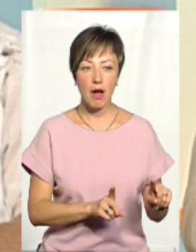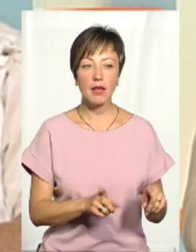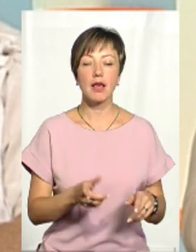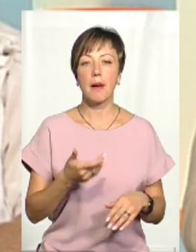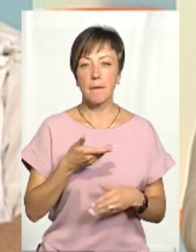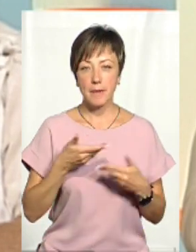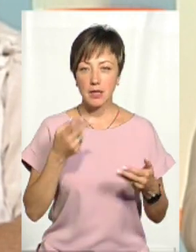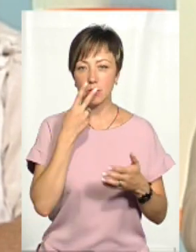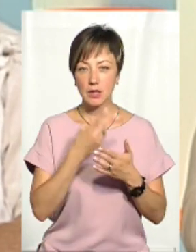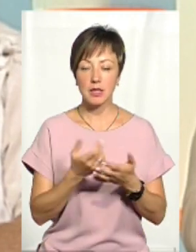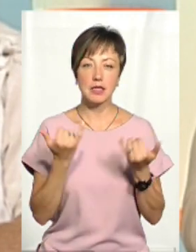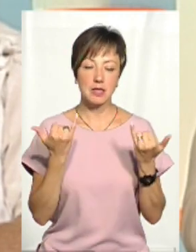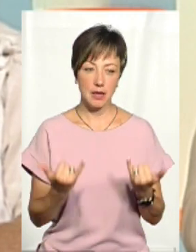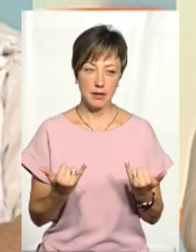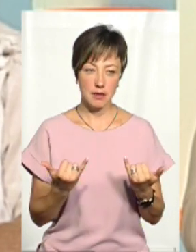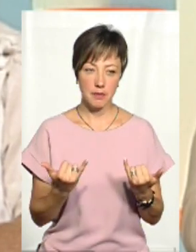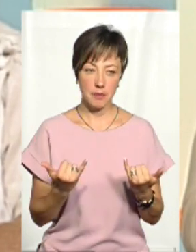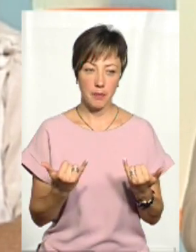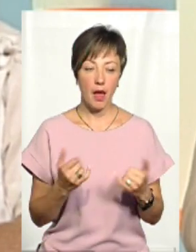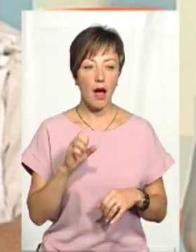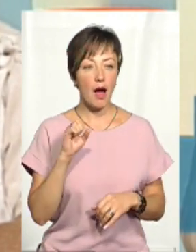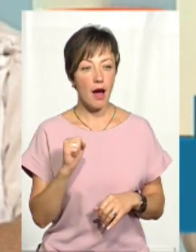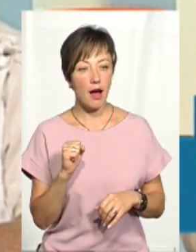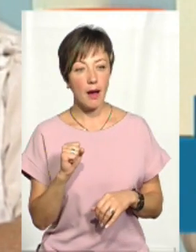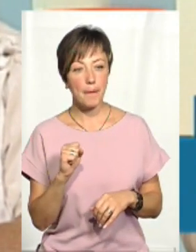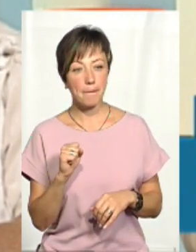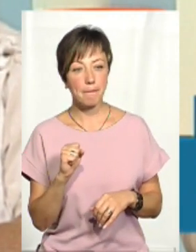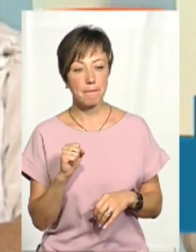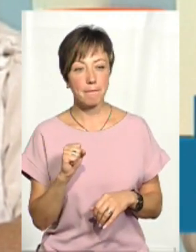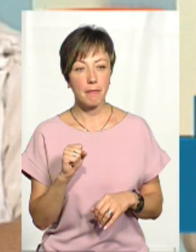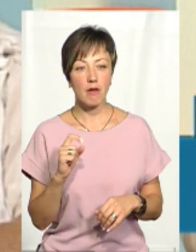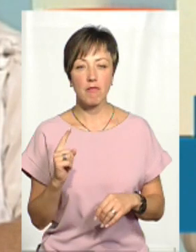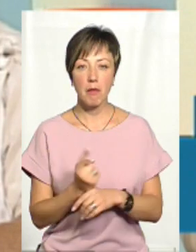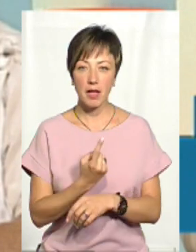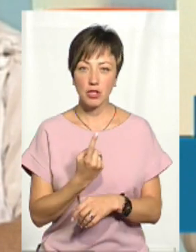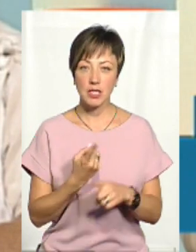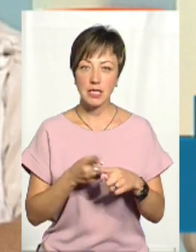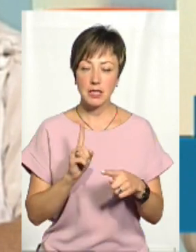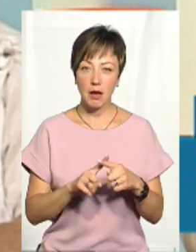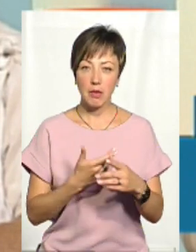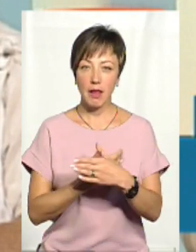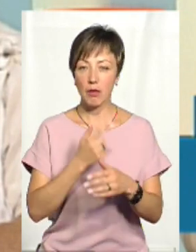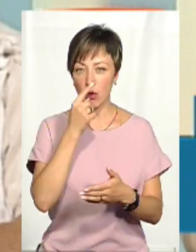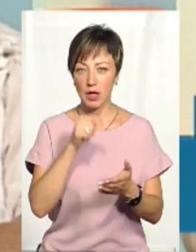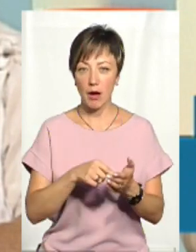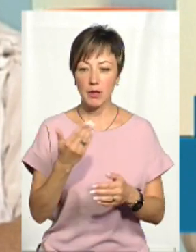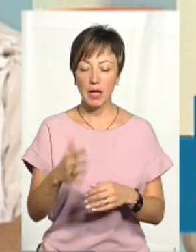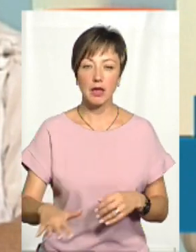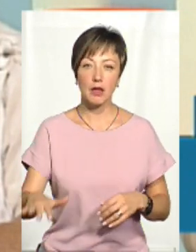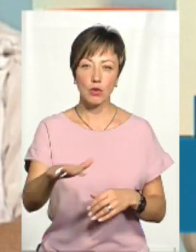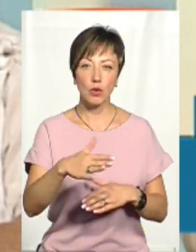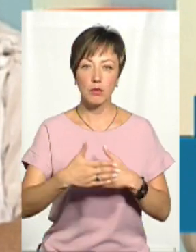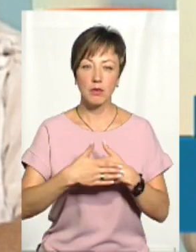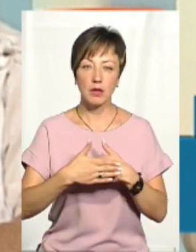ми спостерігаємо зараз. А вперше цей метелик потрапив на їх